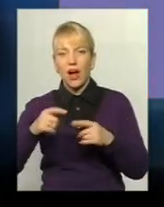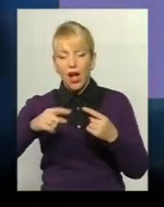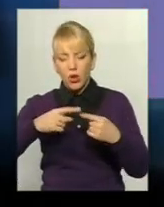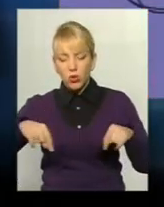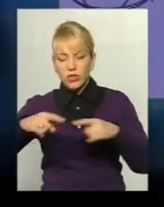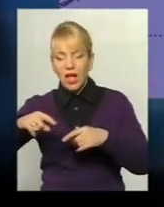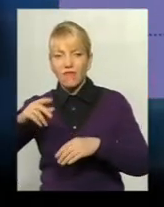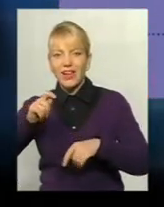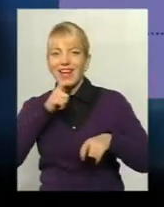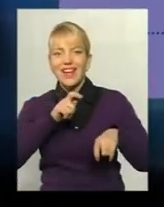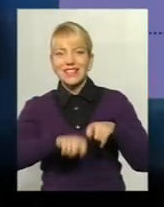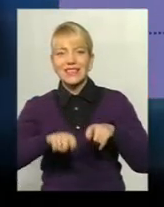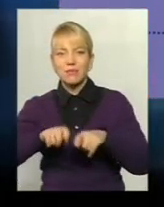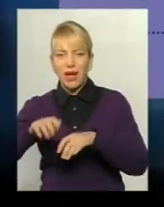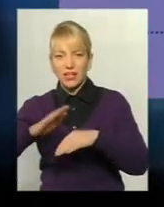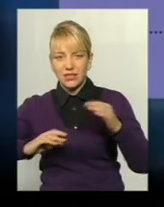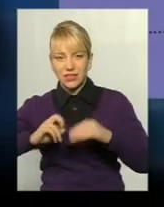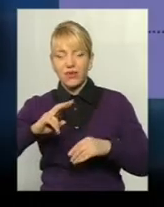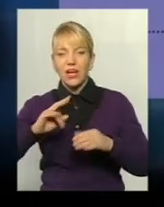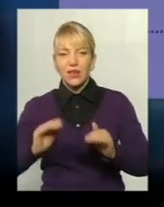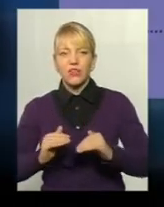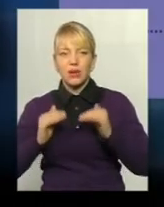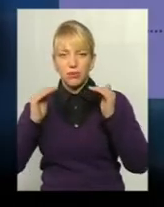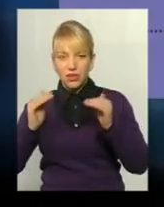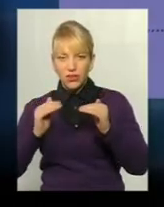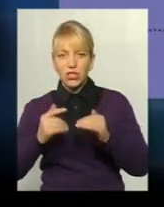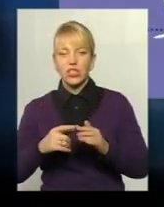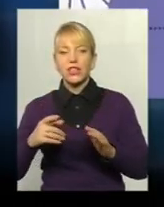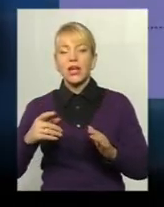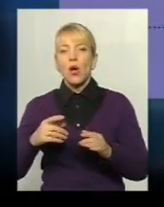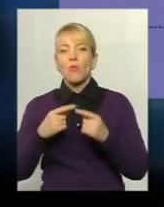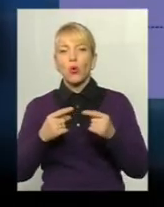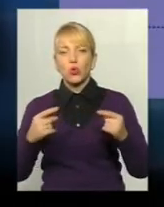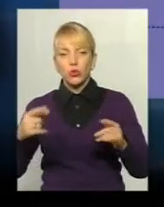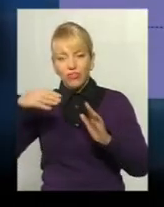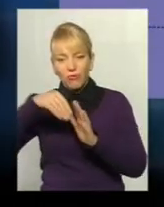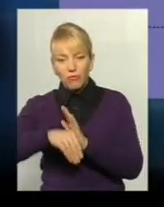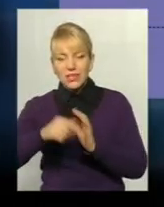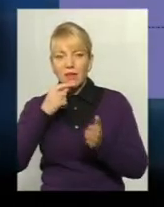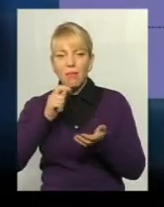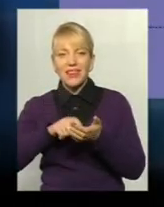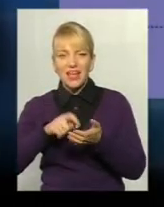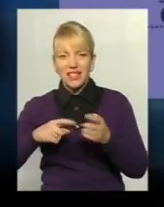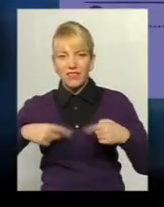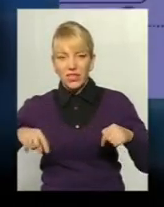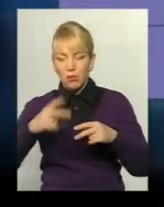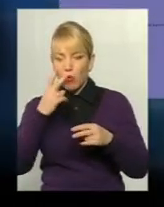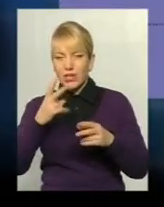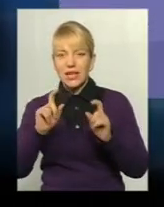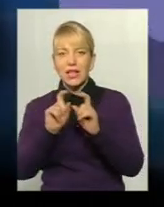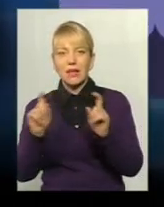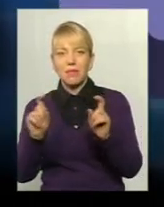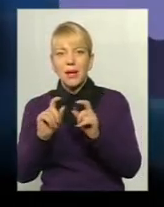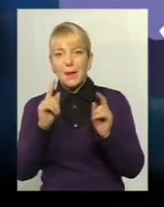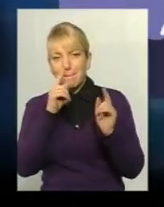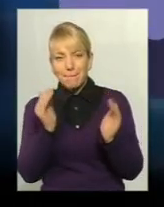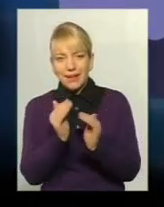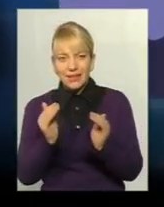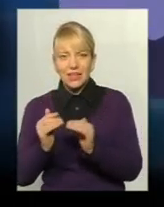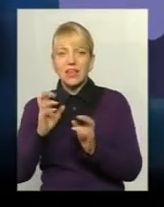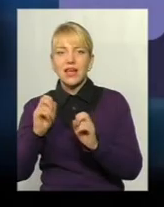із усього світу, і вони підвищили продуктивність птахівництва. Показали міні-маркетам, як стати супермаркетами.